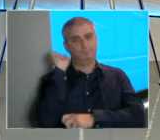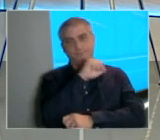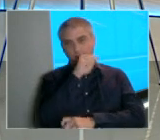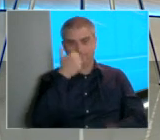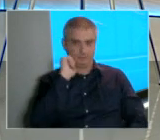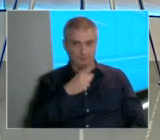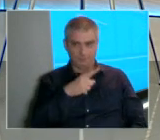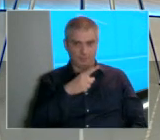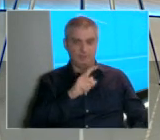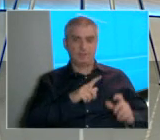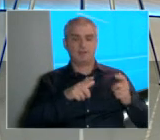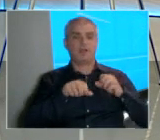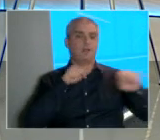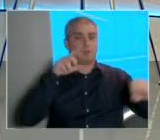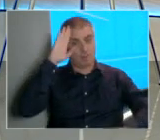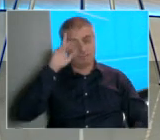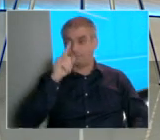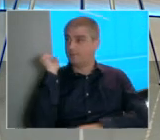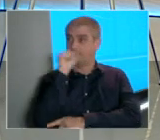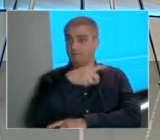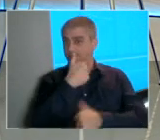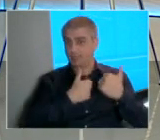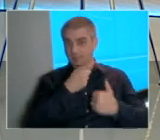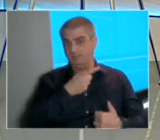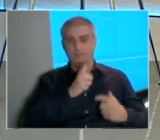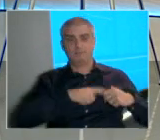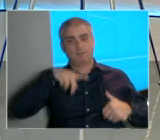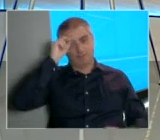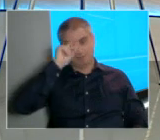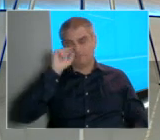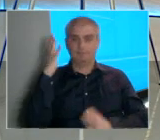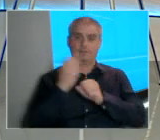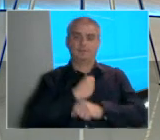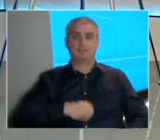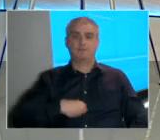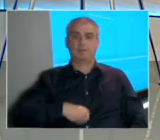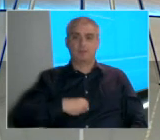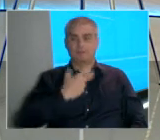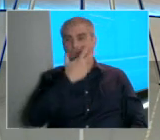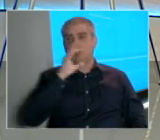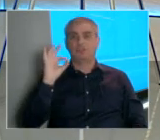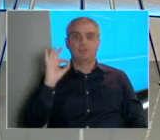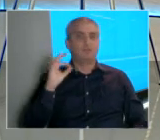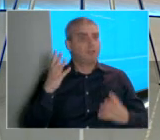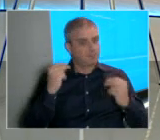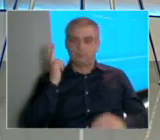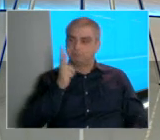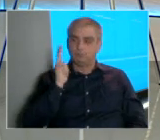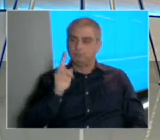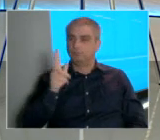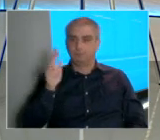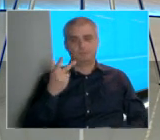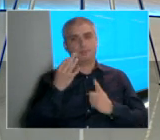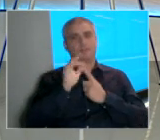אתמול את הפועל חיפה. מי שעוד מביסה בדרבי זו מכבי תל אביב, שמנצחת בני יהודה 3-0. הרבה שלישיות בנר שלישי